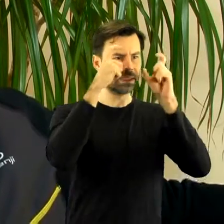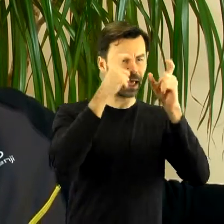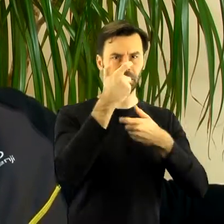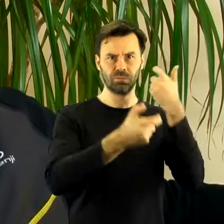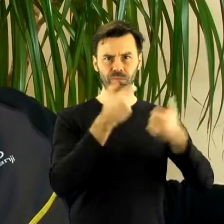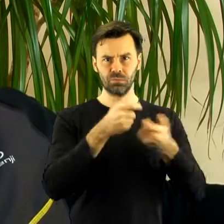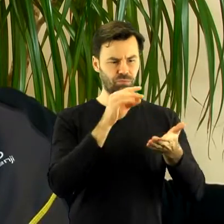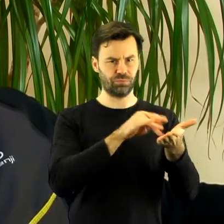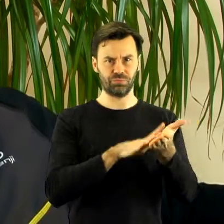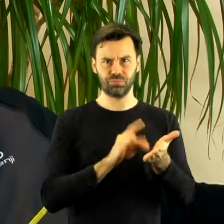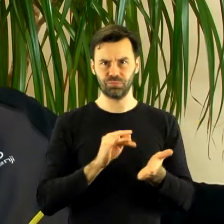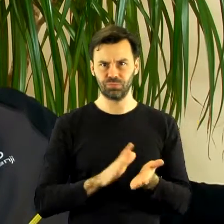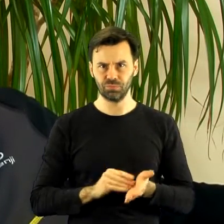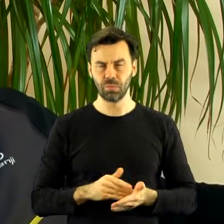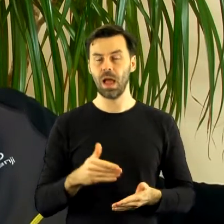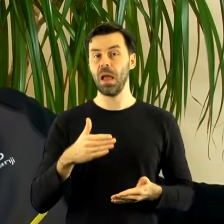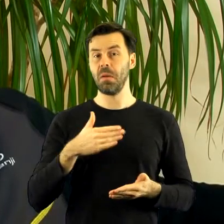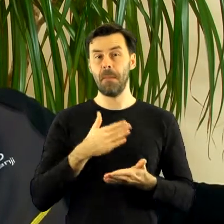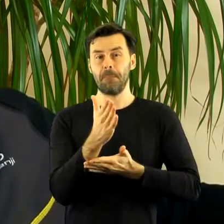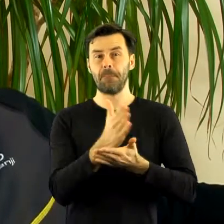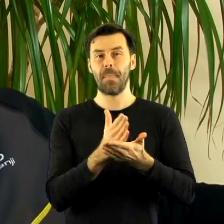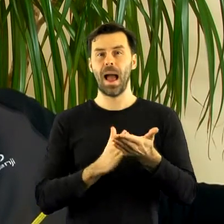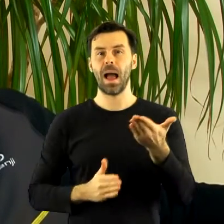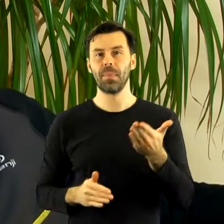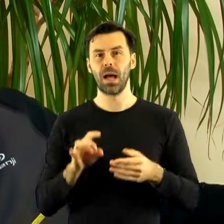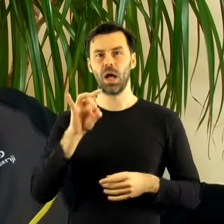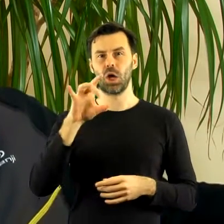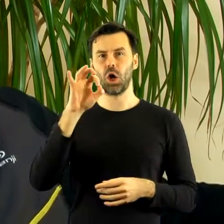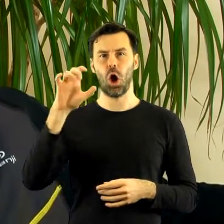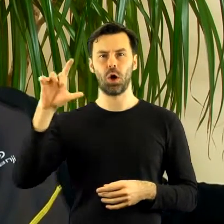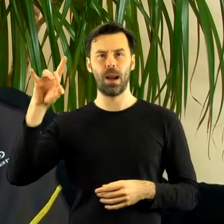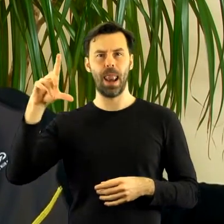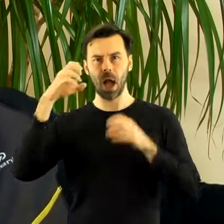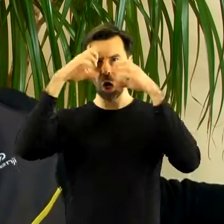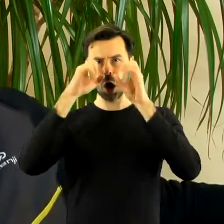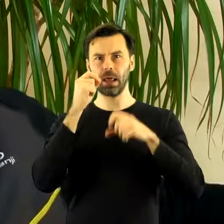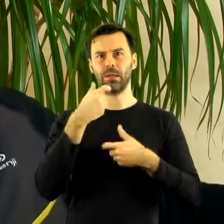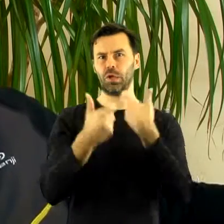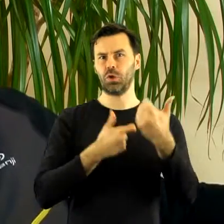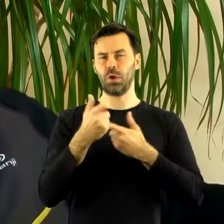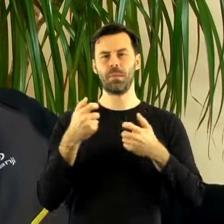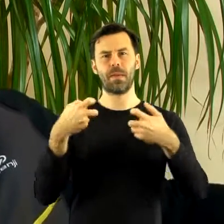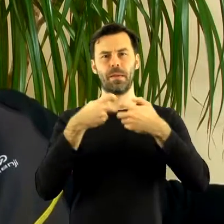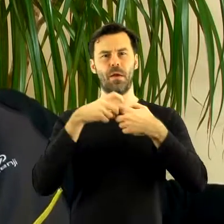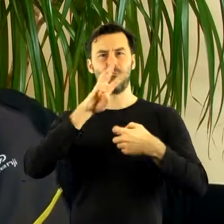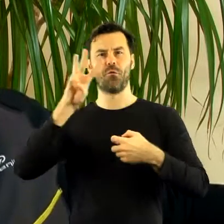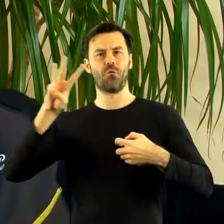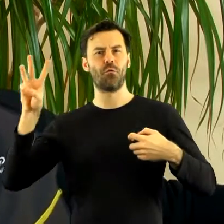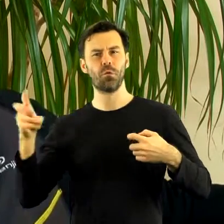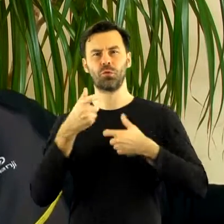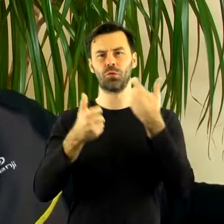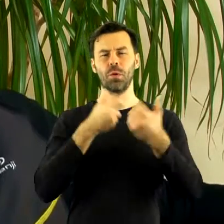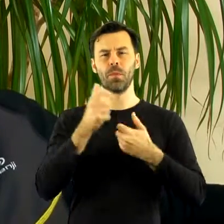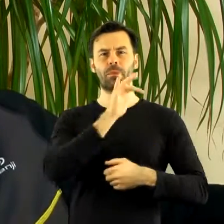zdjęcia i korzystając z mapy Google, zrobiłem taką stronę, na której